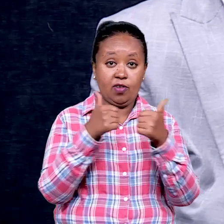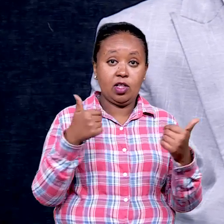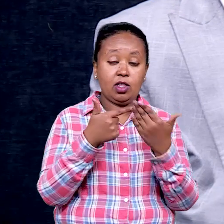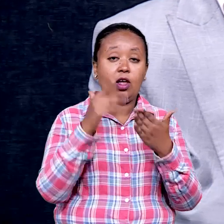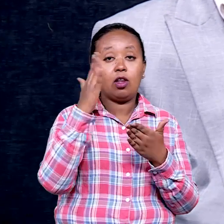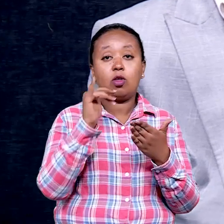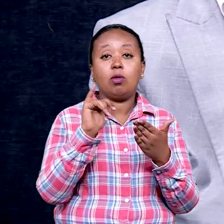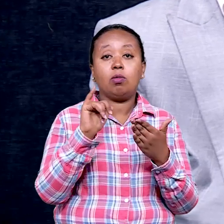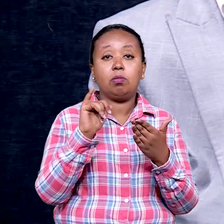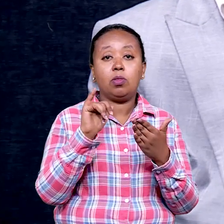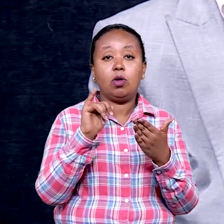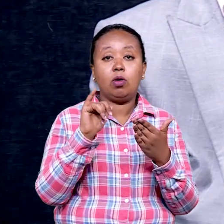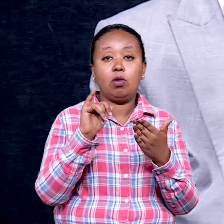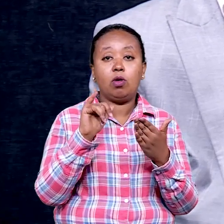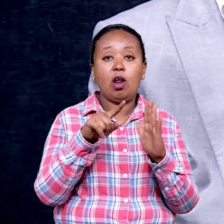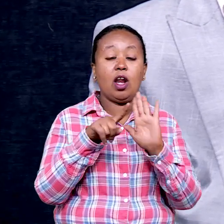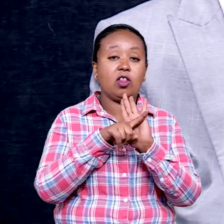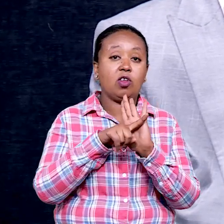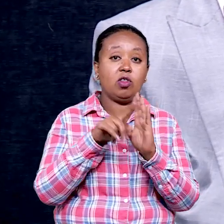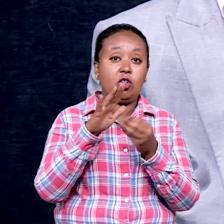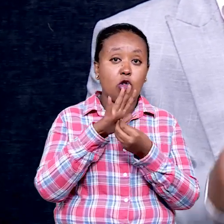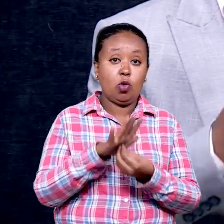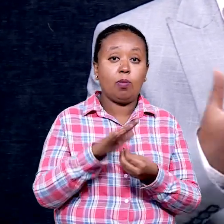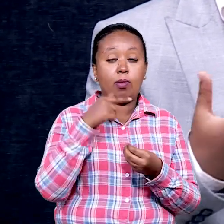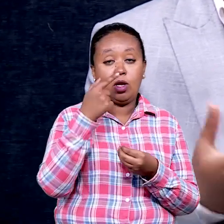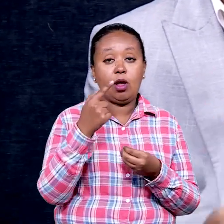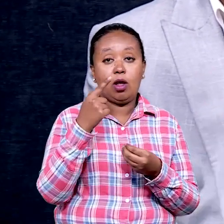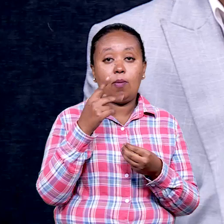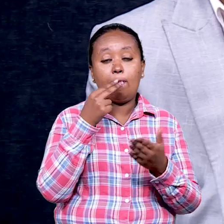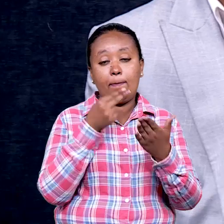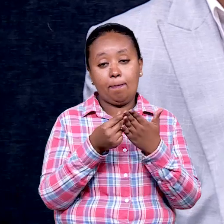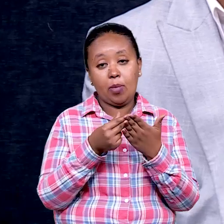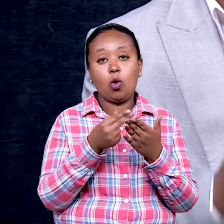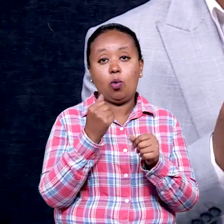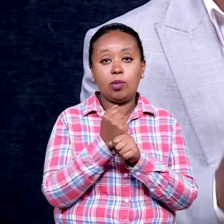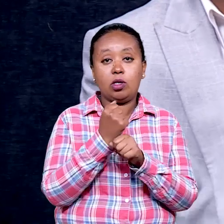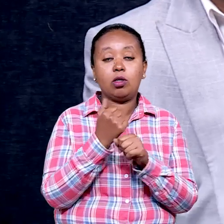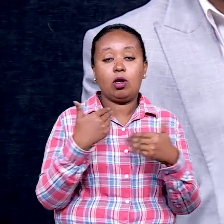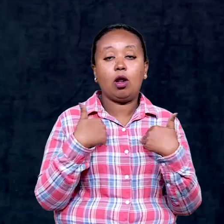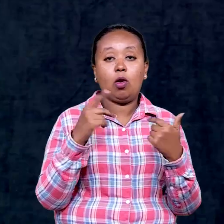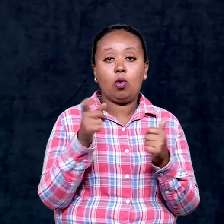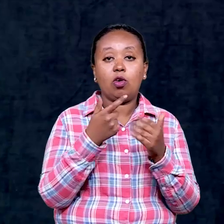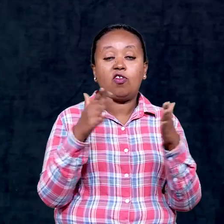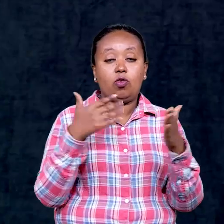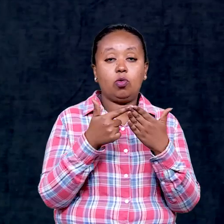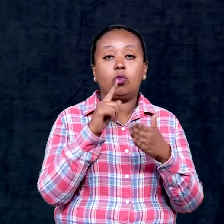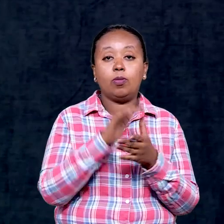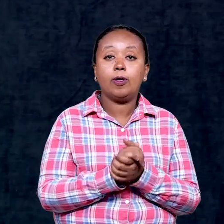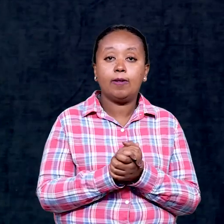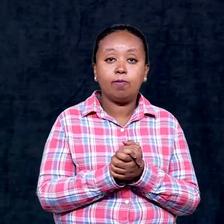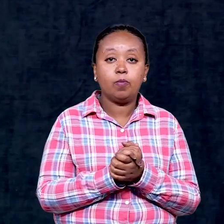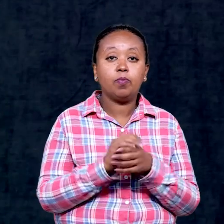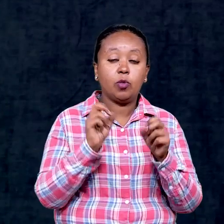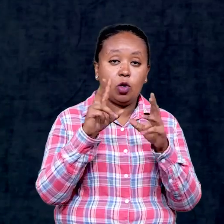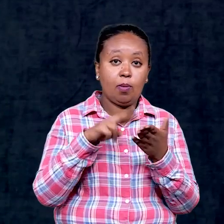አሉታ ጫና ያሳረፉበትም ነው ብዬ አስባለሁ። በጎ መስራቱ እንዳለ ሆኖ እና ክፍተቱ እሱ ነው ብዬ በተነሱት ነጥቦች